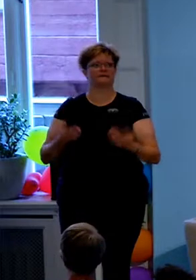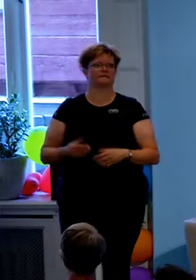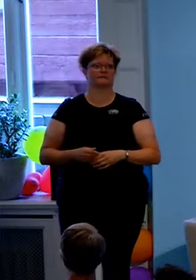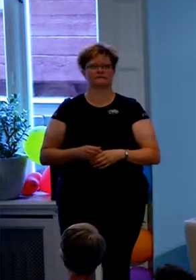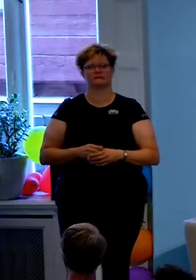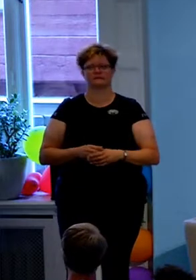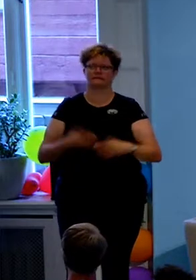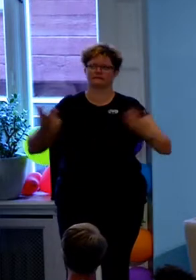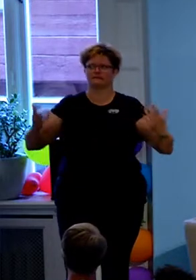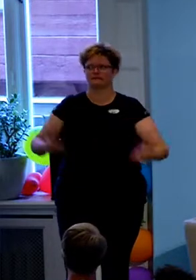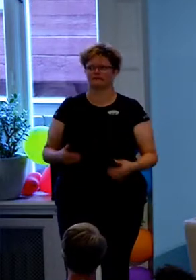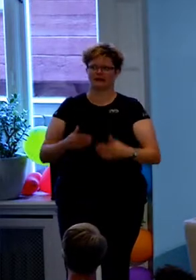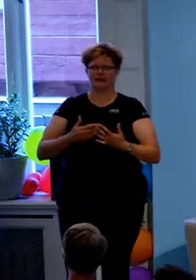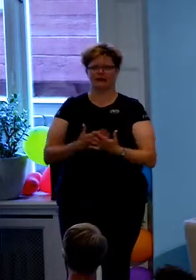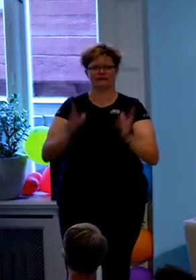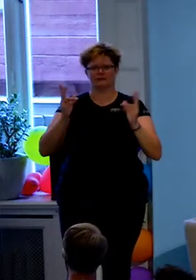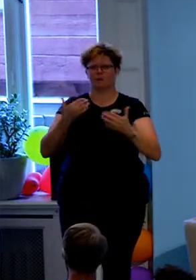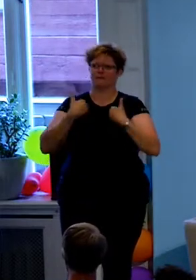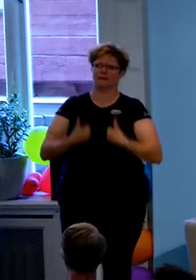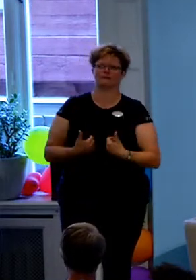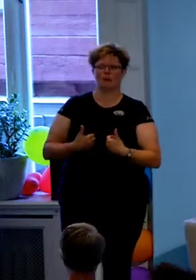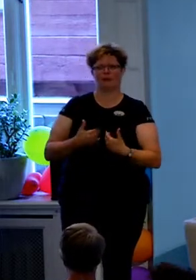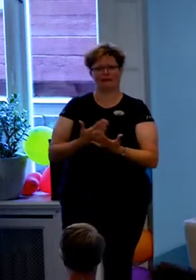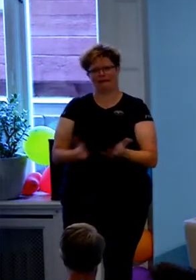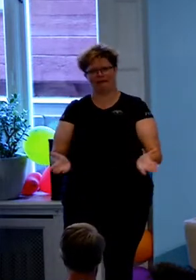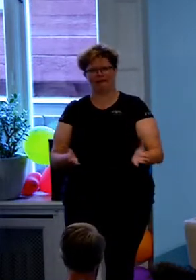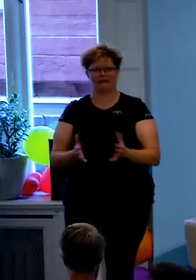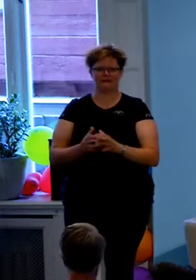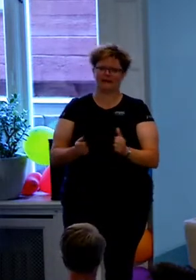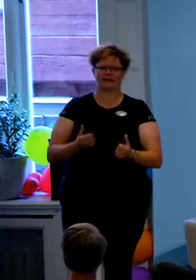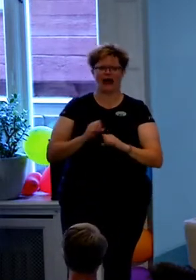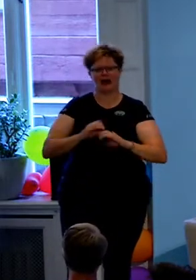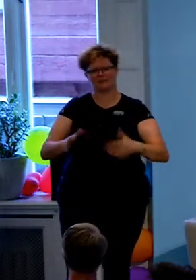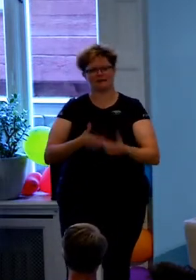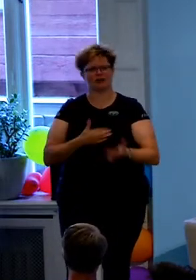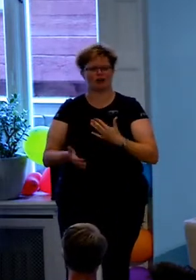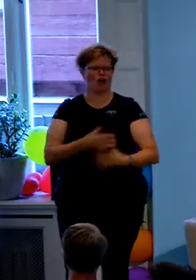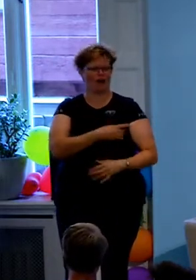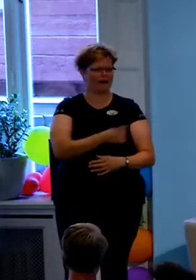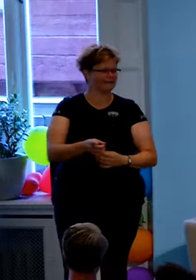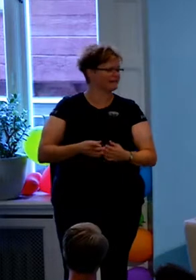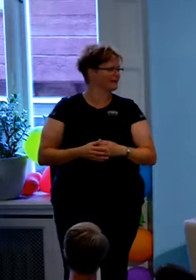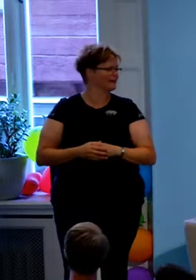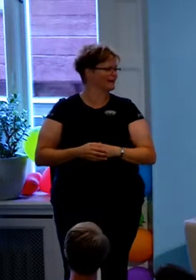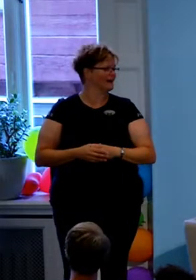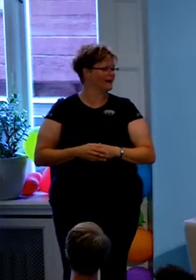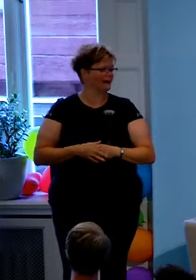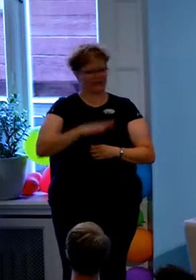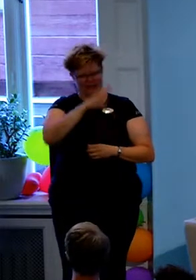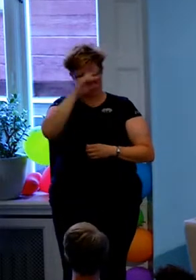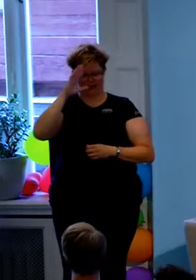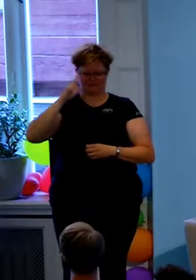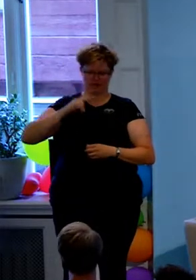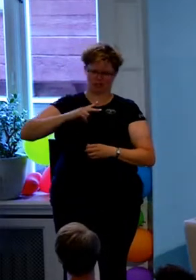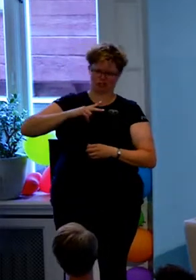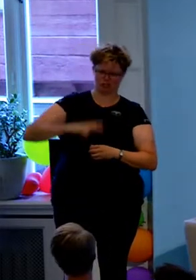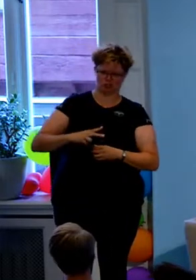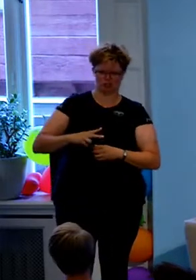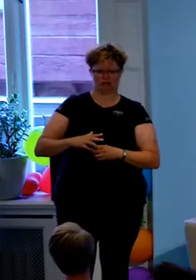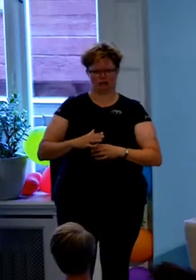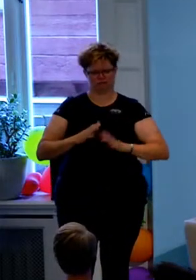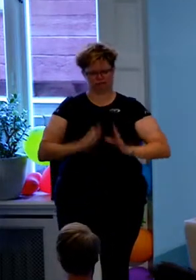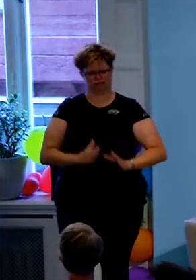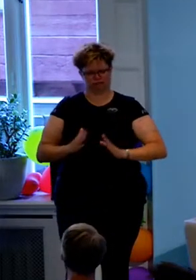Det var ingen var inte mer personligen, utan det var ju mer någon allmän vad ni sysslar med. Här har vi gamla, trygga,